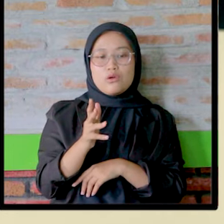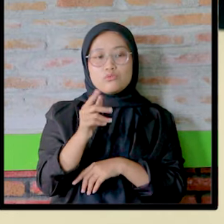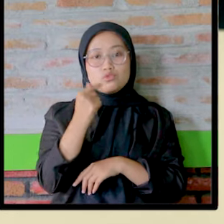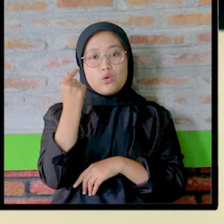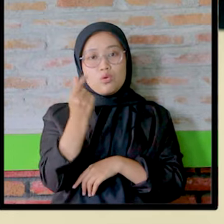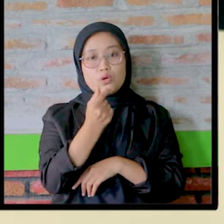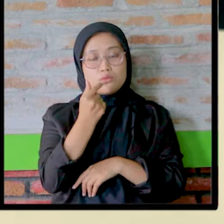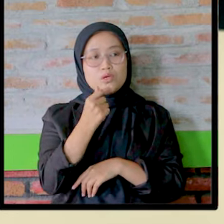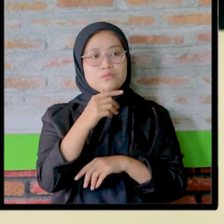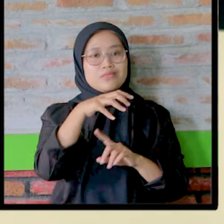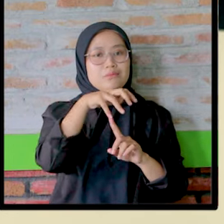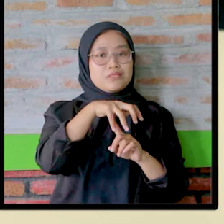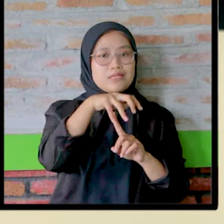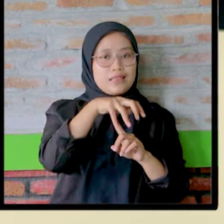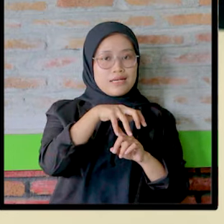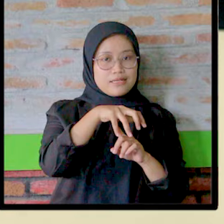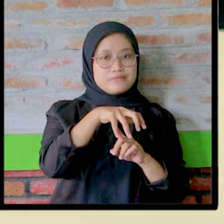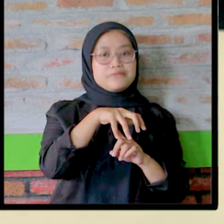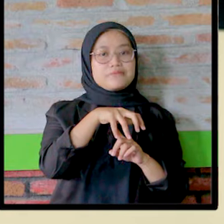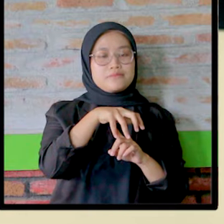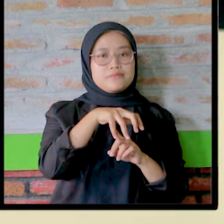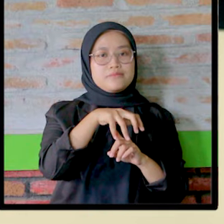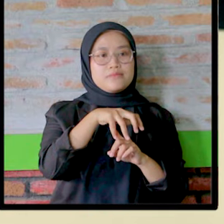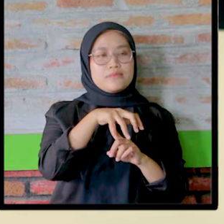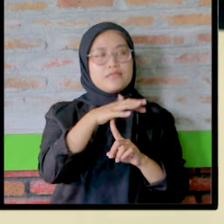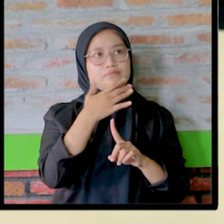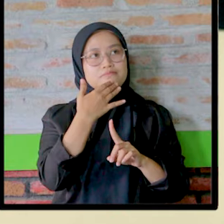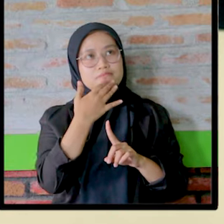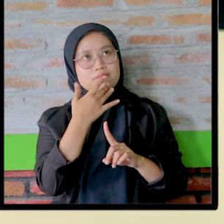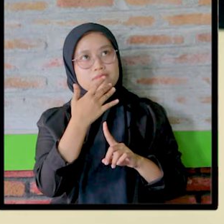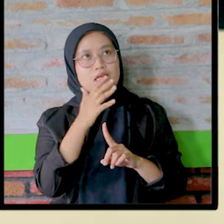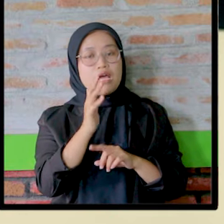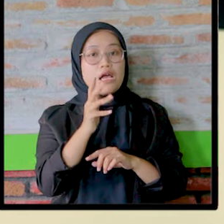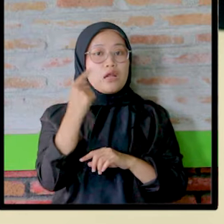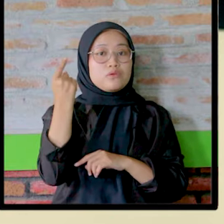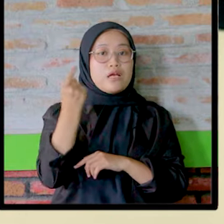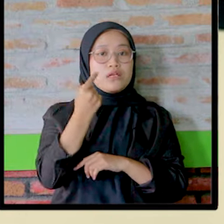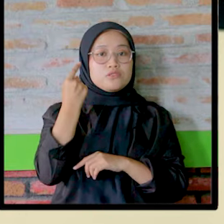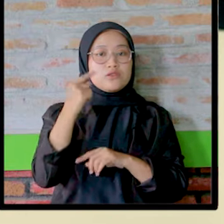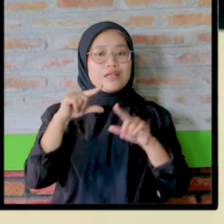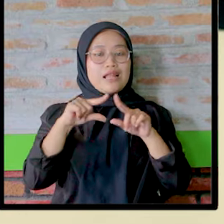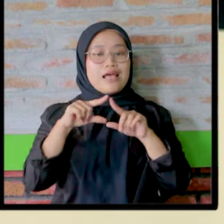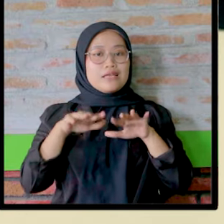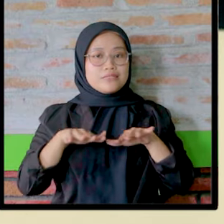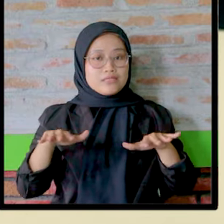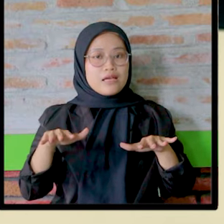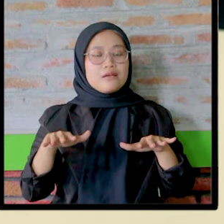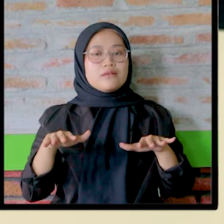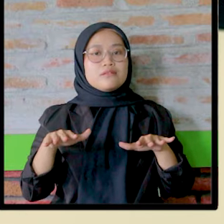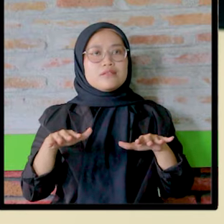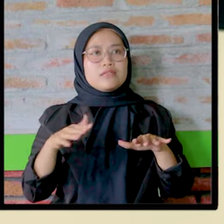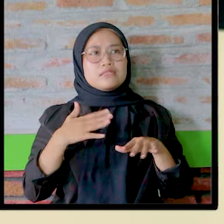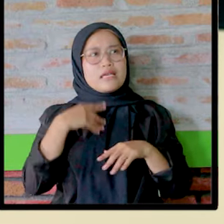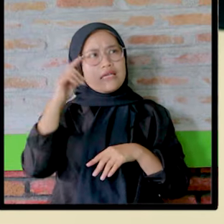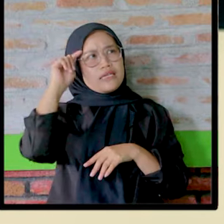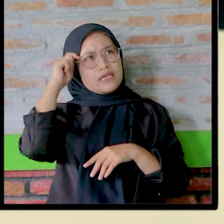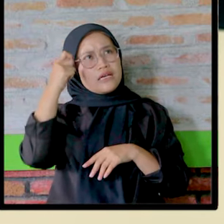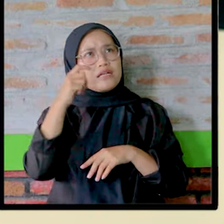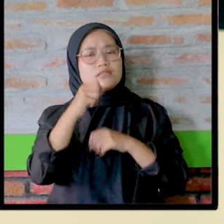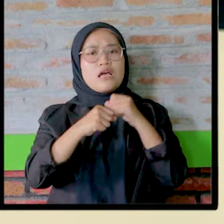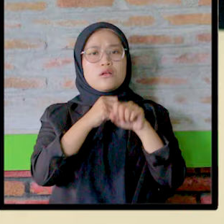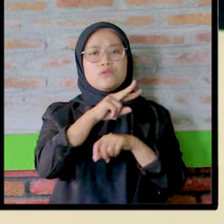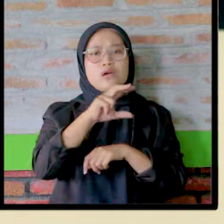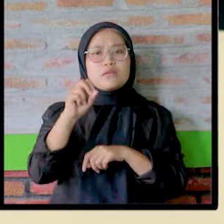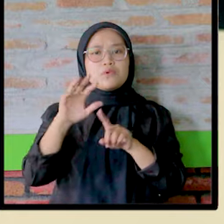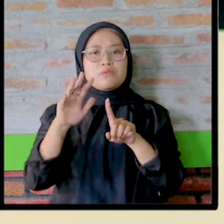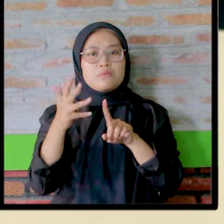umum kalau di pesantren ee kalau secara nasional Aisiah Kebetulan saya kan waktu tahun 2015 di majelis